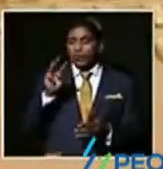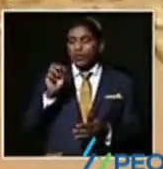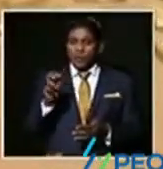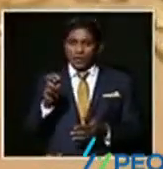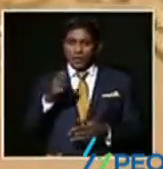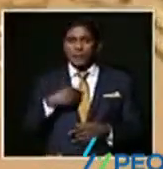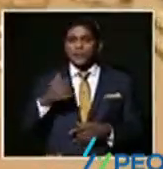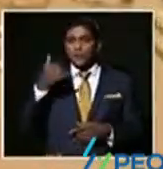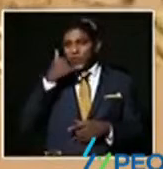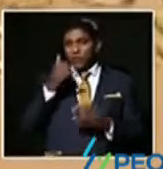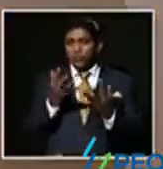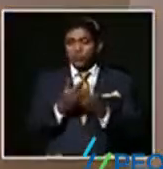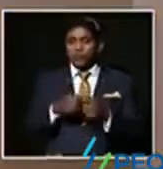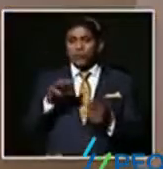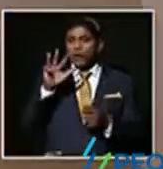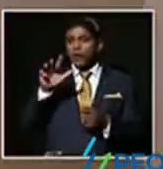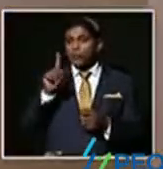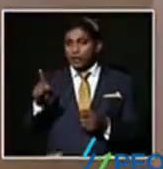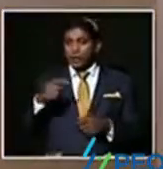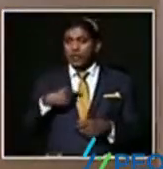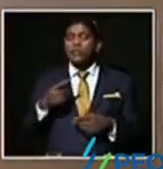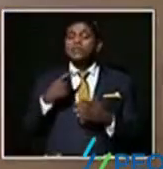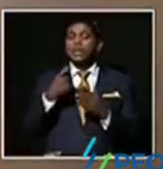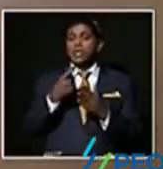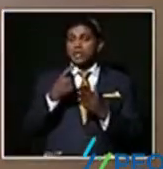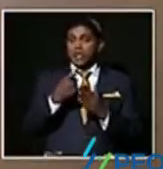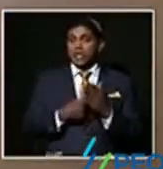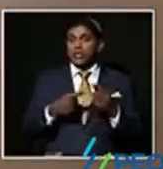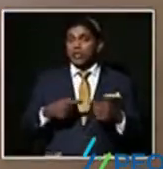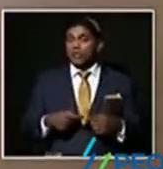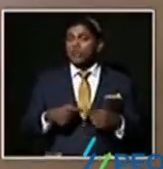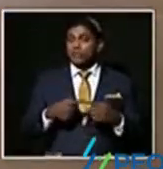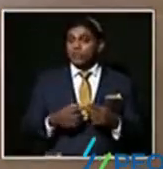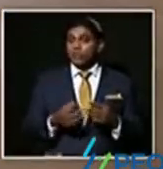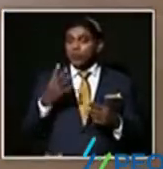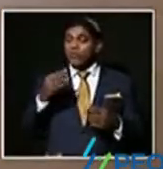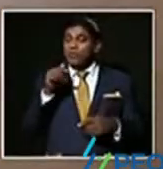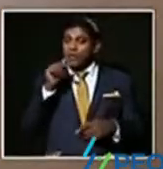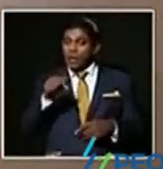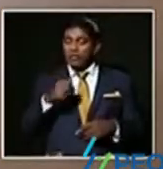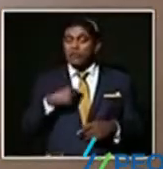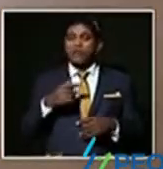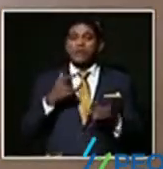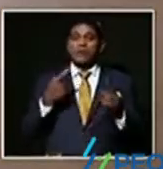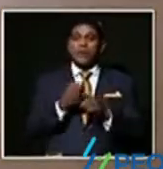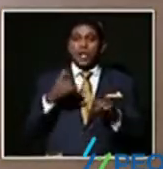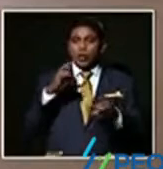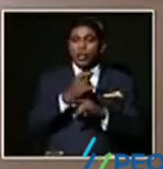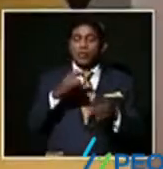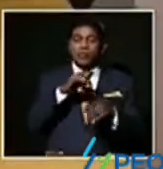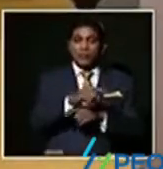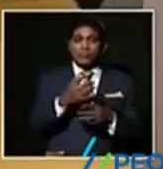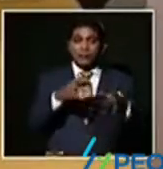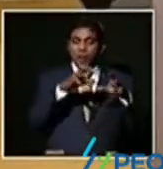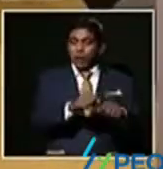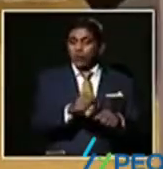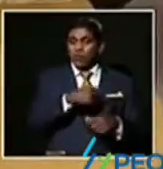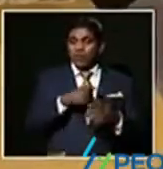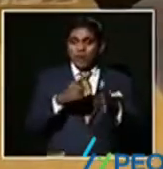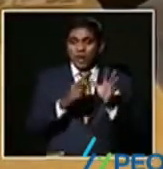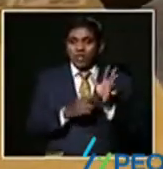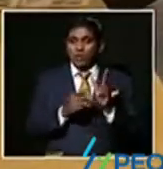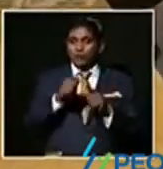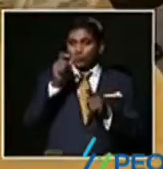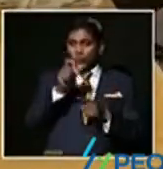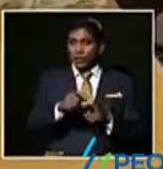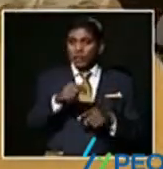දුරකථන 91ක් නීති විරෝධී ලෙස මෙරටට රැගෙන මේ චෝදනා මත කටුනායක ගුවන්තොටුපළේදී ඊයේ රේගු භාරයට ගත් අලි සබ්රි රහීම්